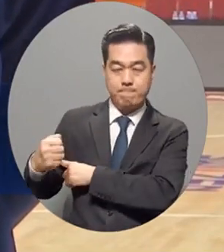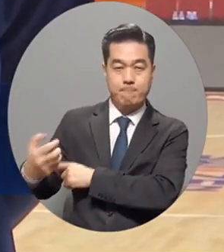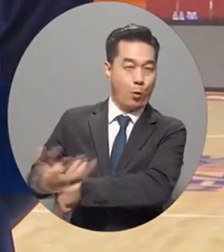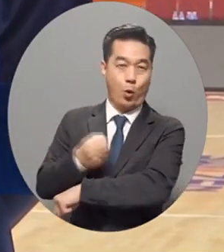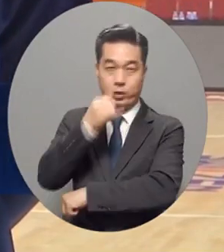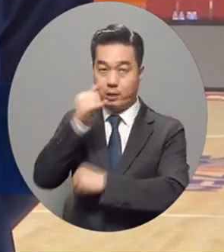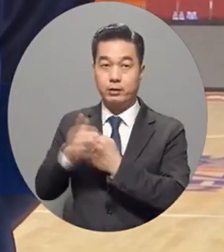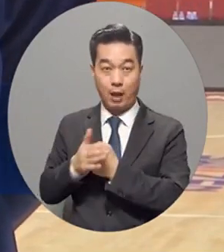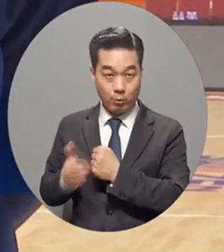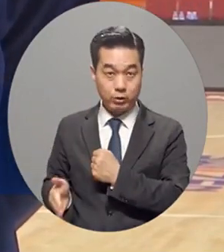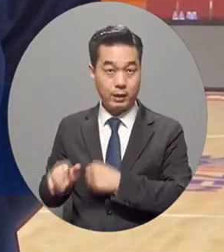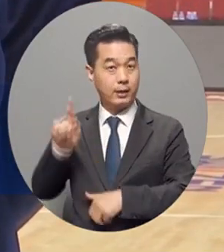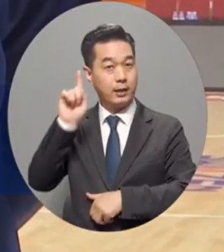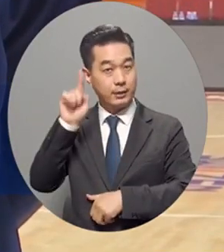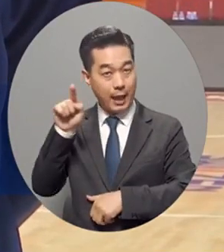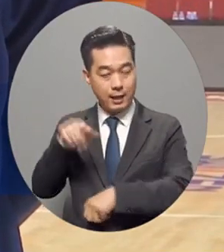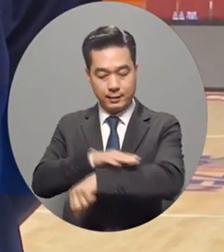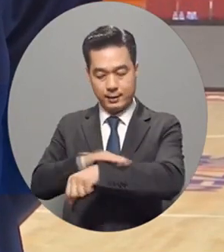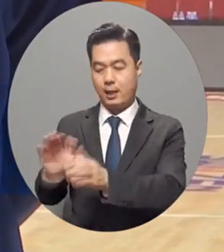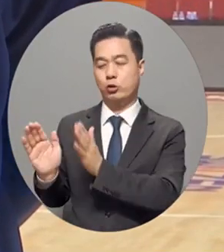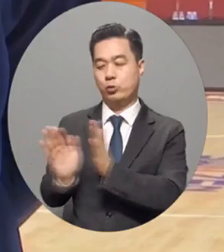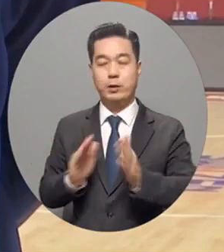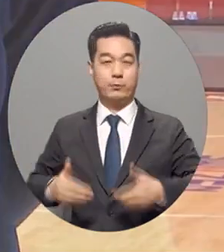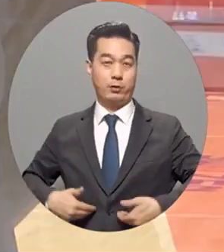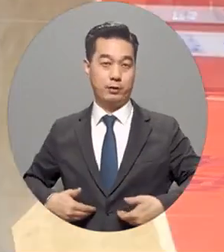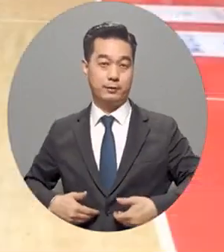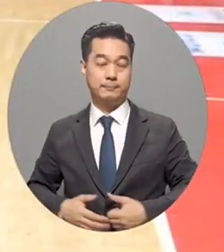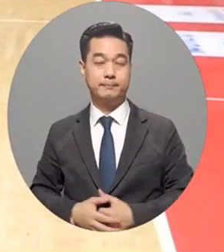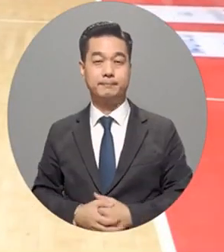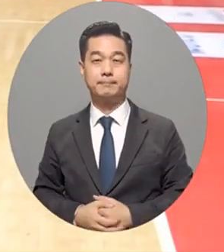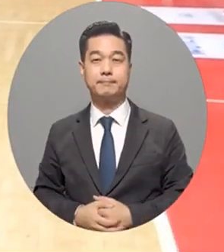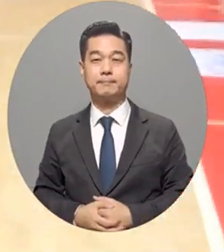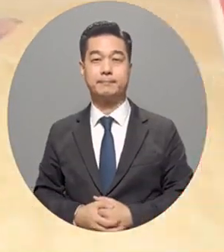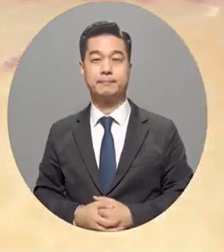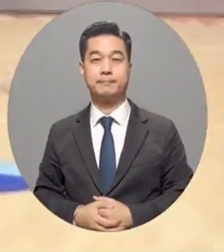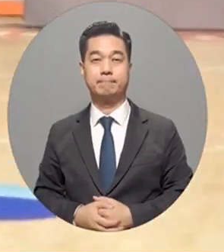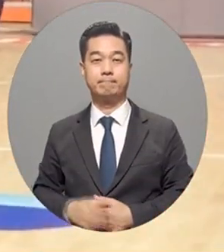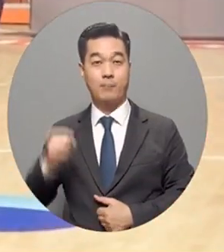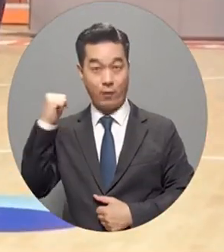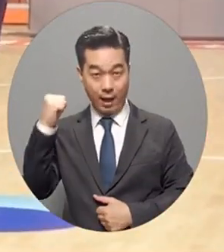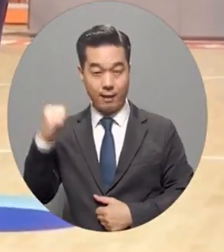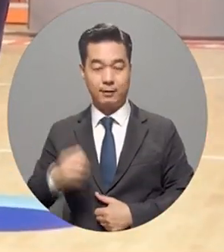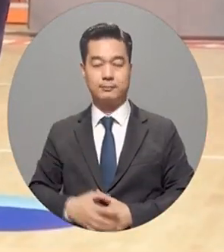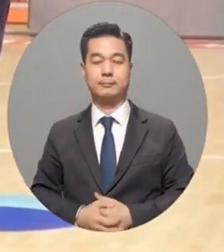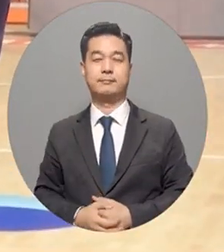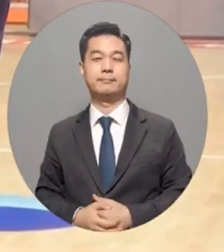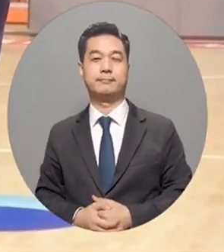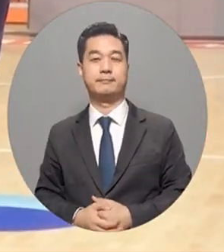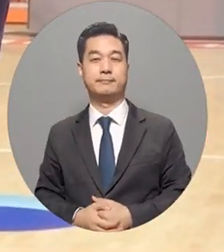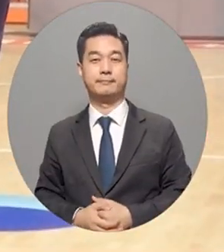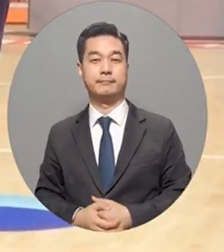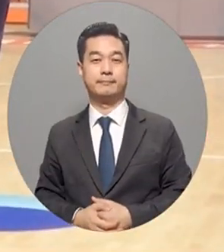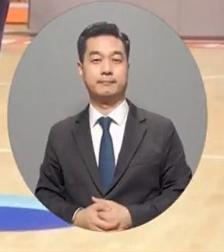때문에 내일 잘 준비해야 될 것 같아요. MBC 뉴스 손장훈입니다.